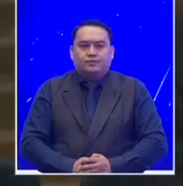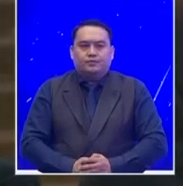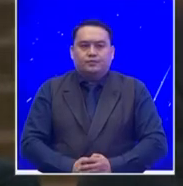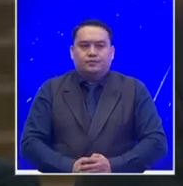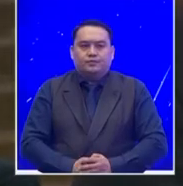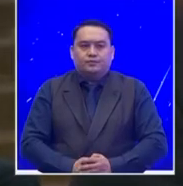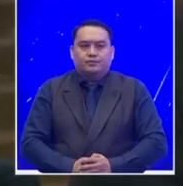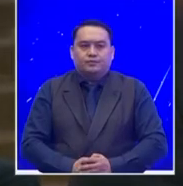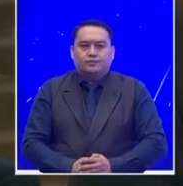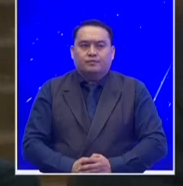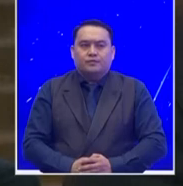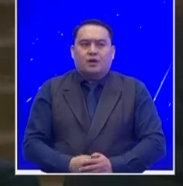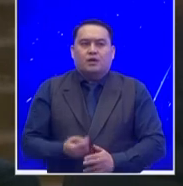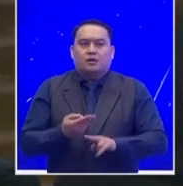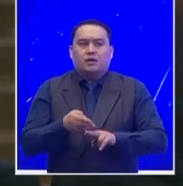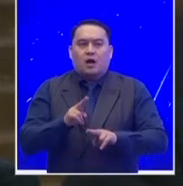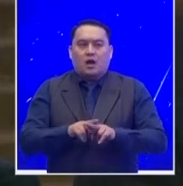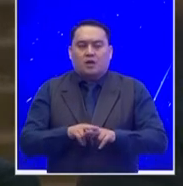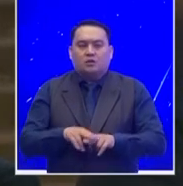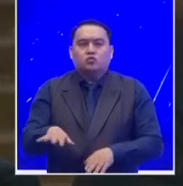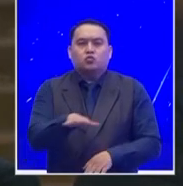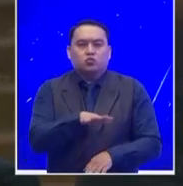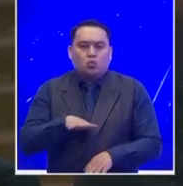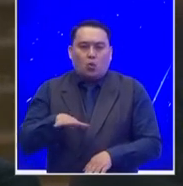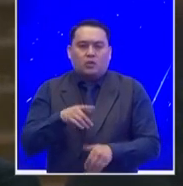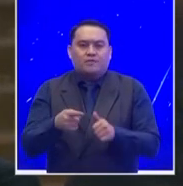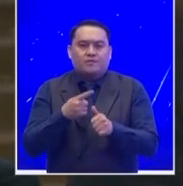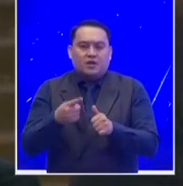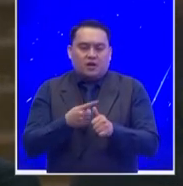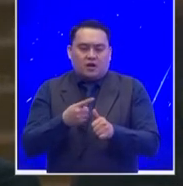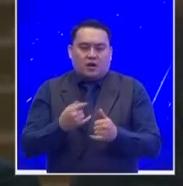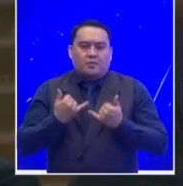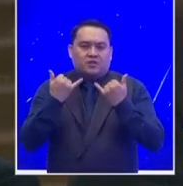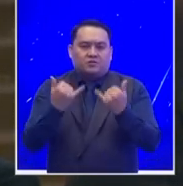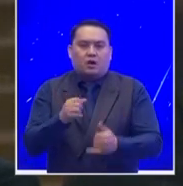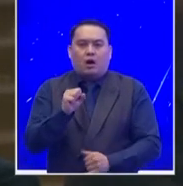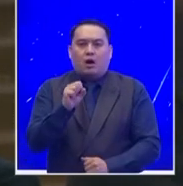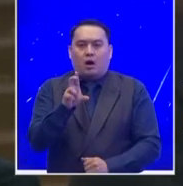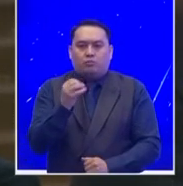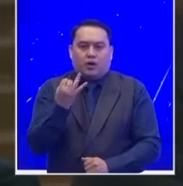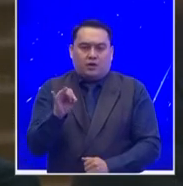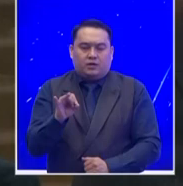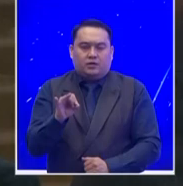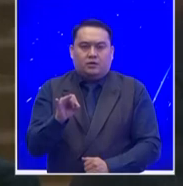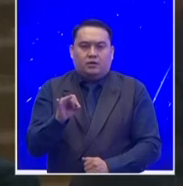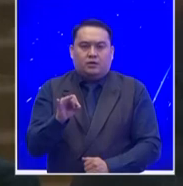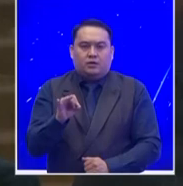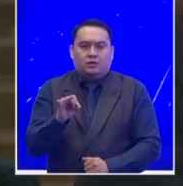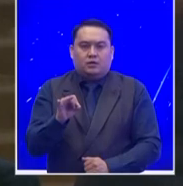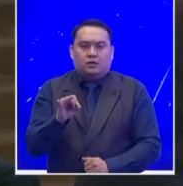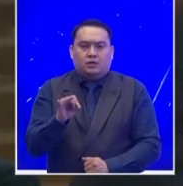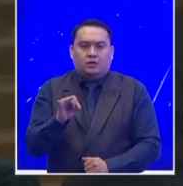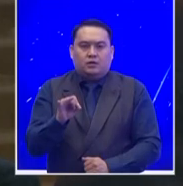На этот раз мы этому зону даем имя великого нашего поэта Абая Кунанбаева в